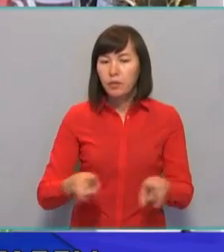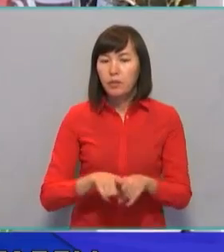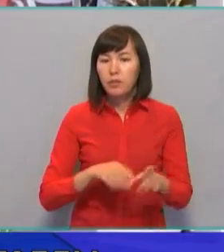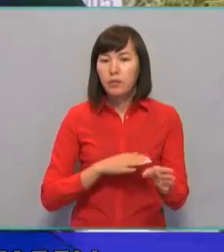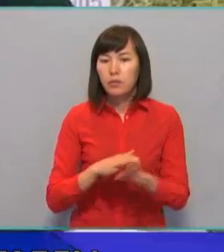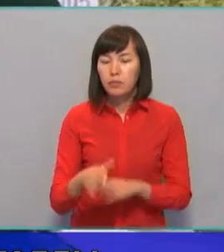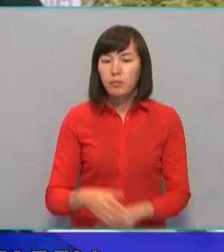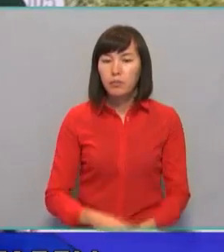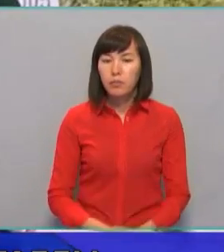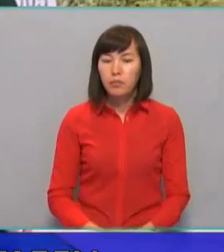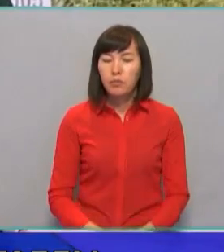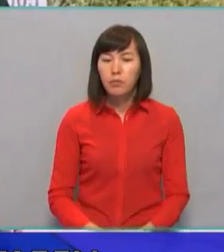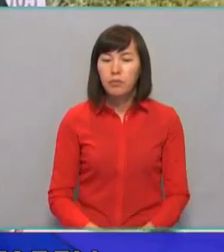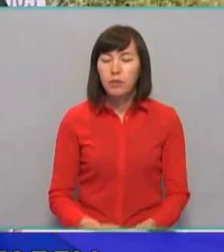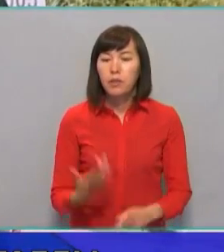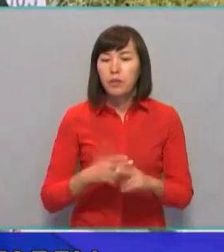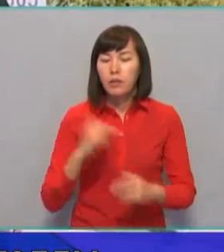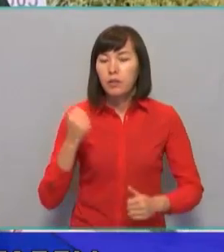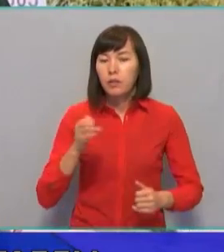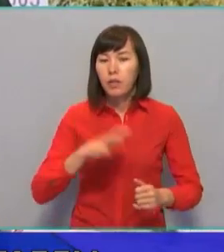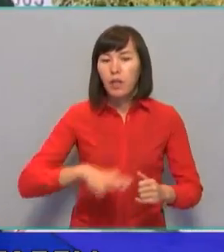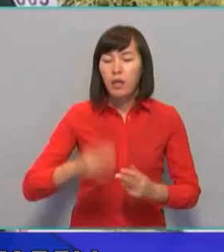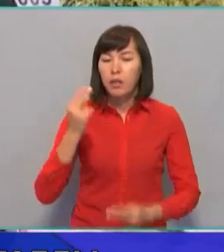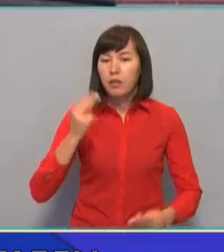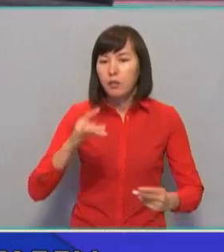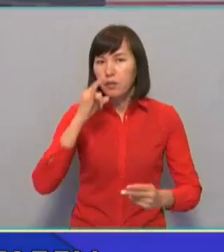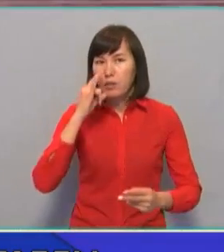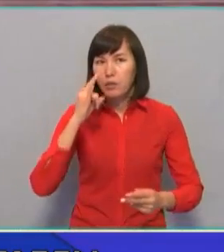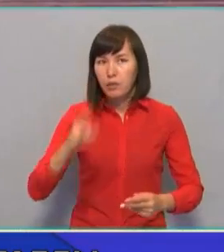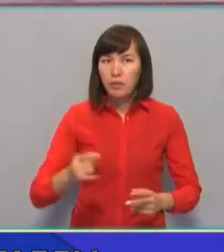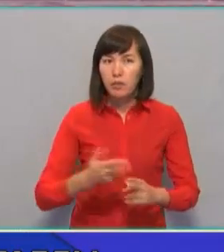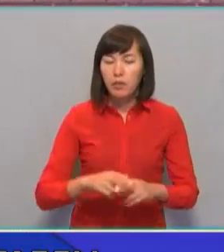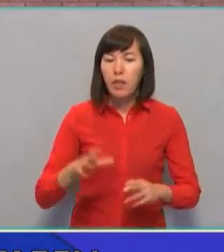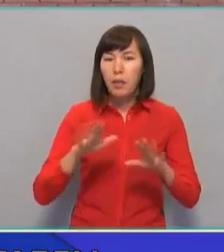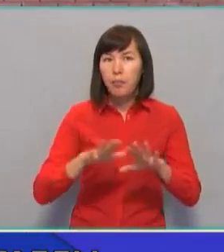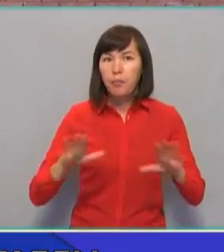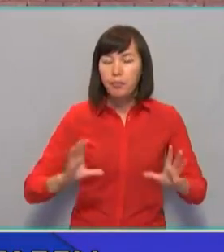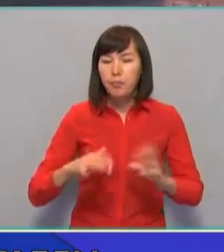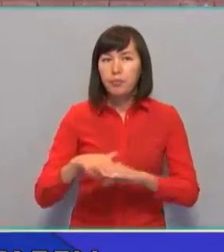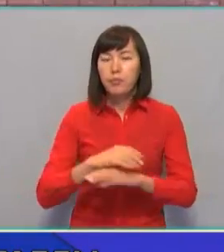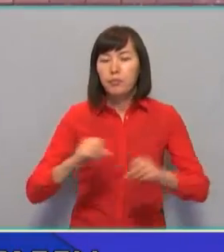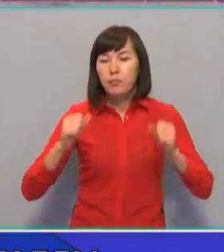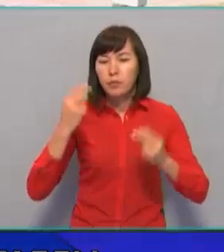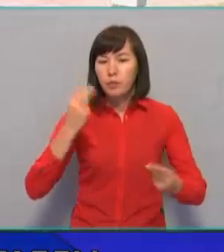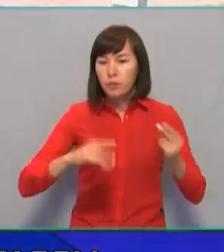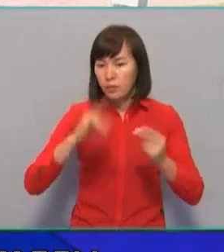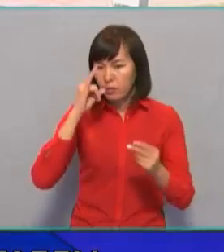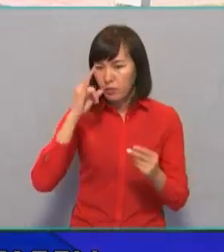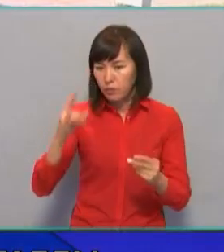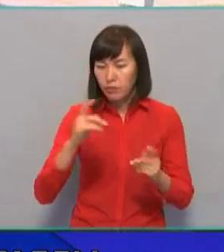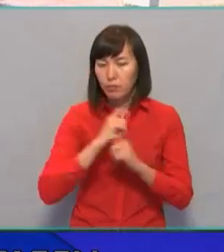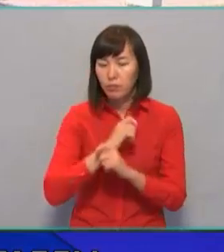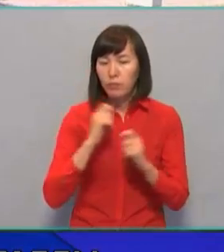сай. Айта кетейік, бұл жарыста Азия ойындары, Азия чемпионаттары мен Азия балалары халықаралық спорттық ойындарының чемпиондары